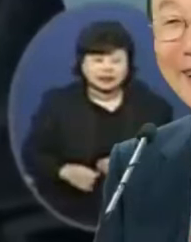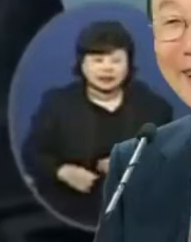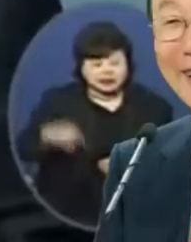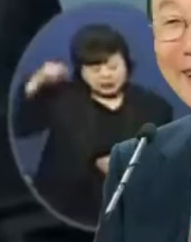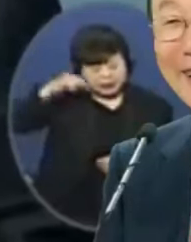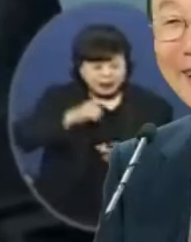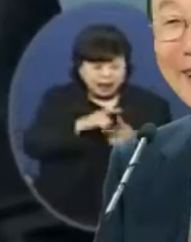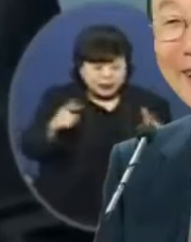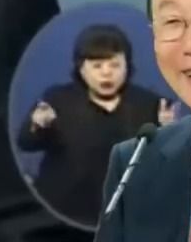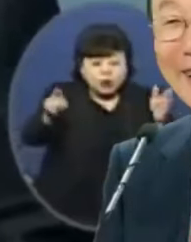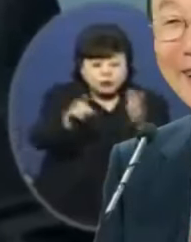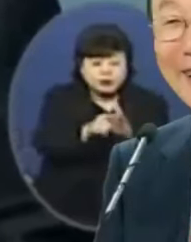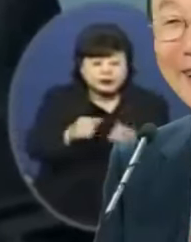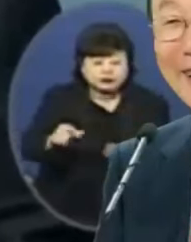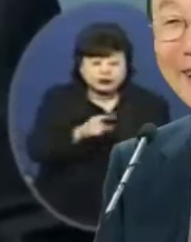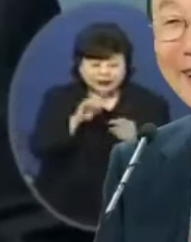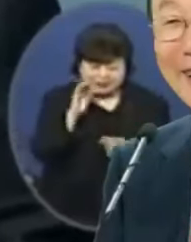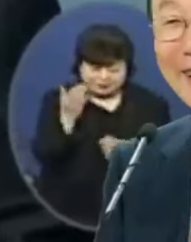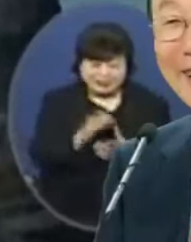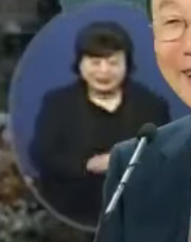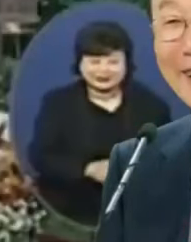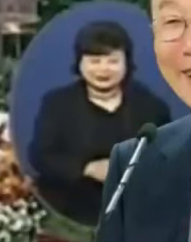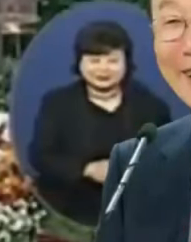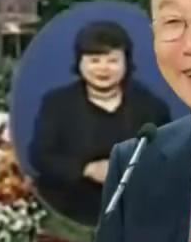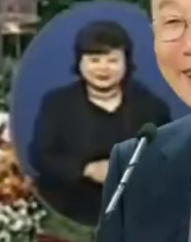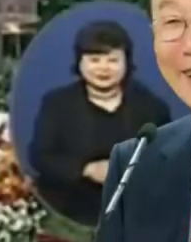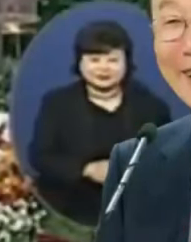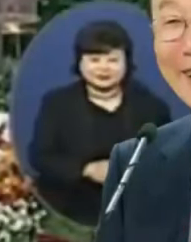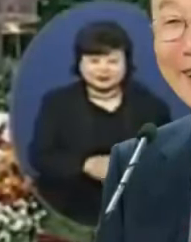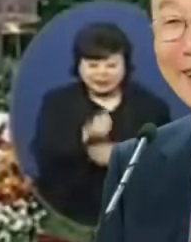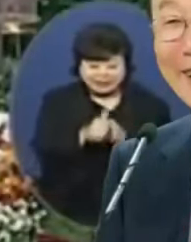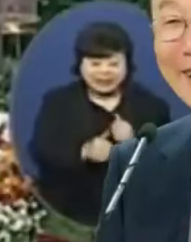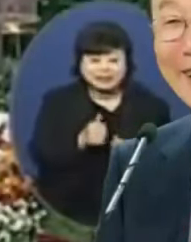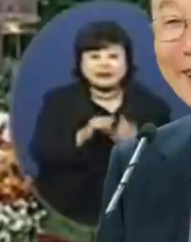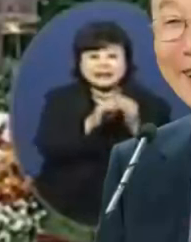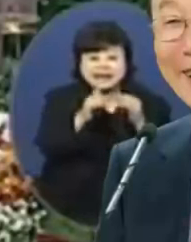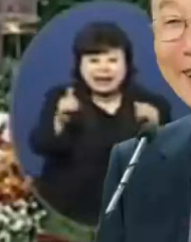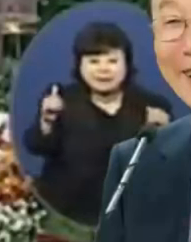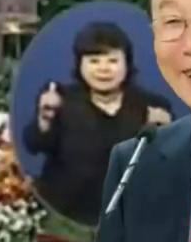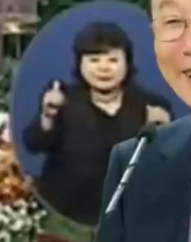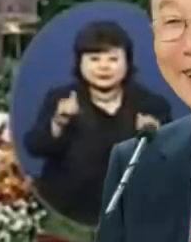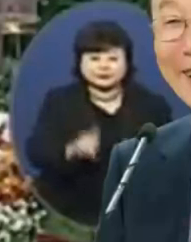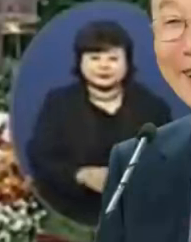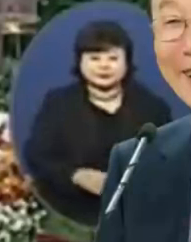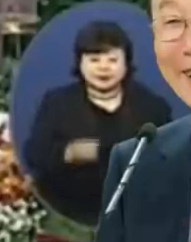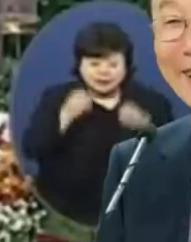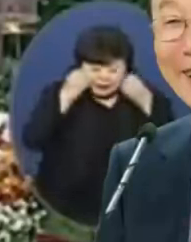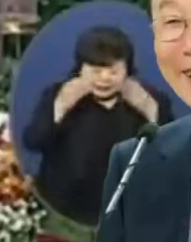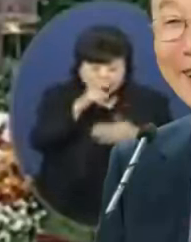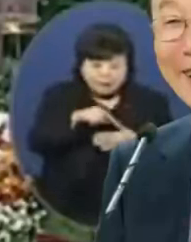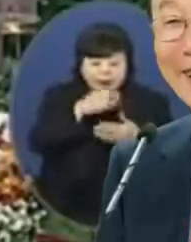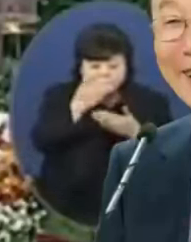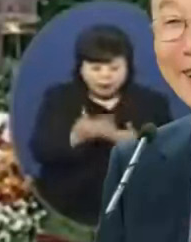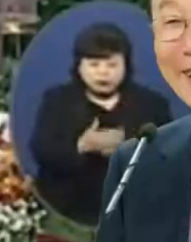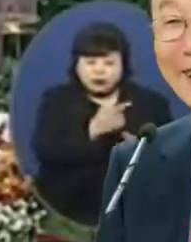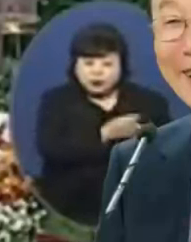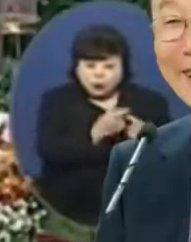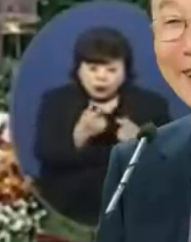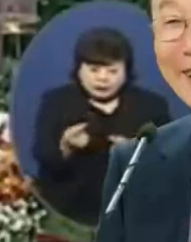않고 믿음으로 살 줄 알아야 되는 것입니다. 하나님의 사람은 새로운 마음을 얻음과